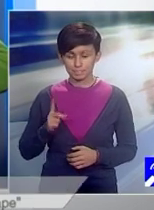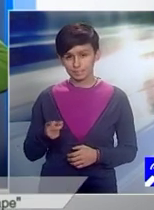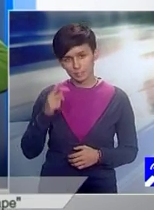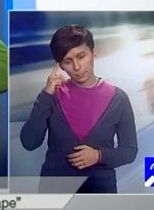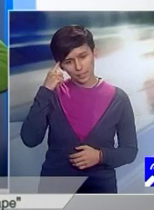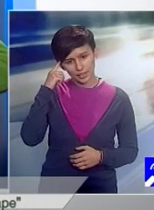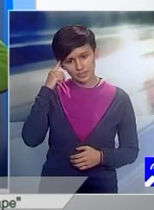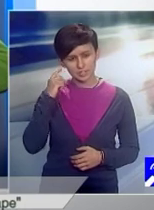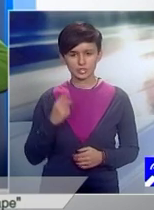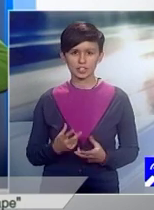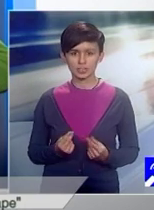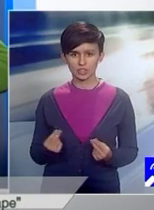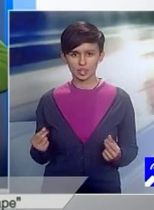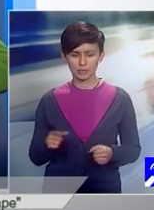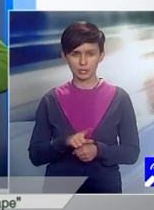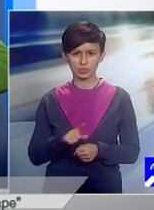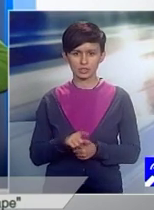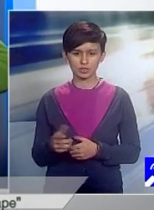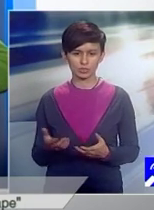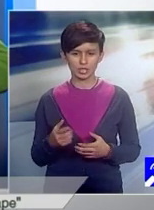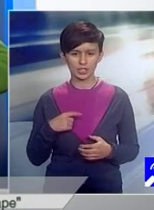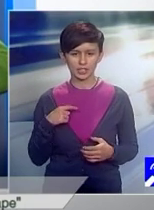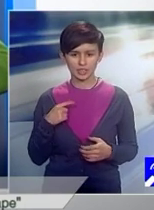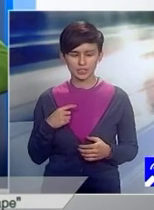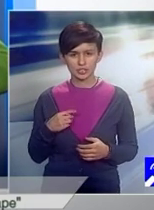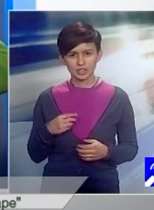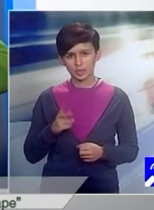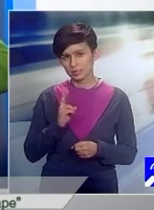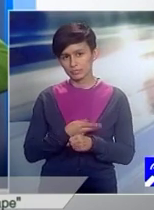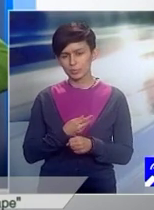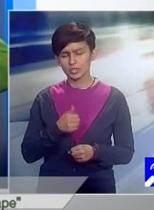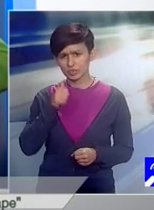că majoritatea lucrurilor cu care suntem noi obișnuiți, adică apă,